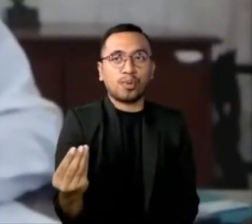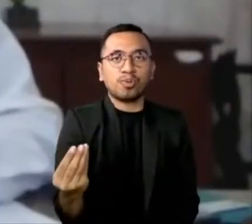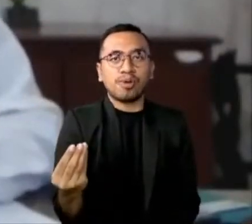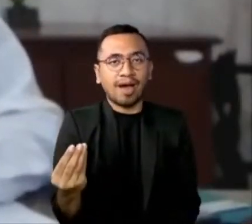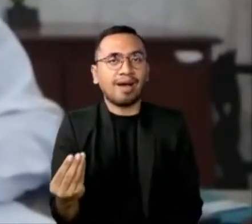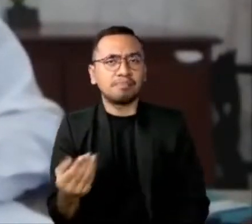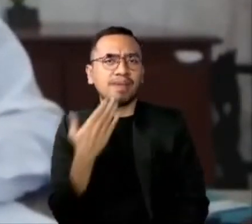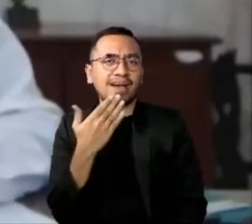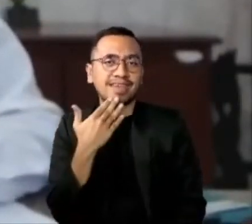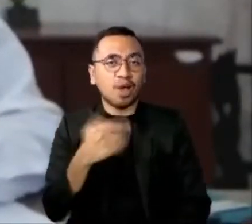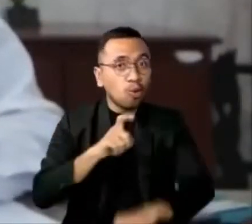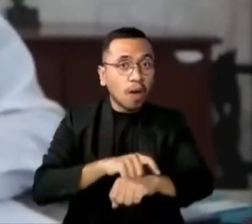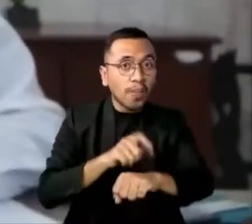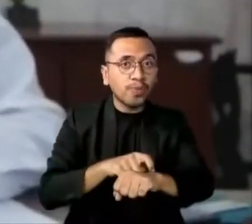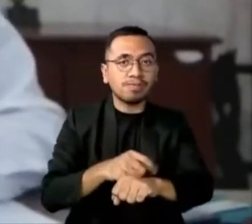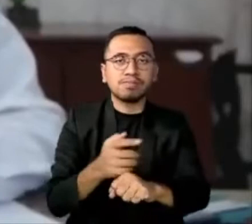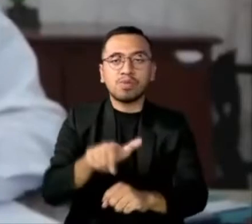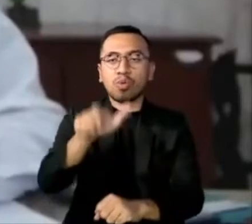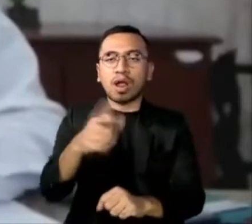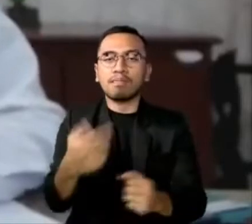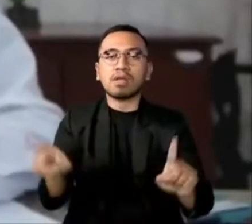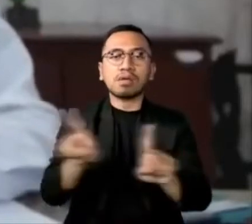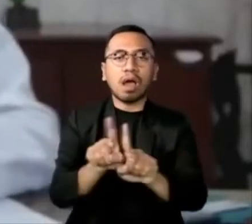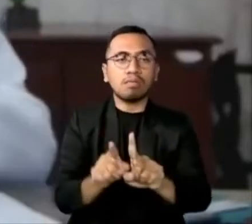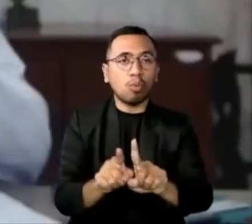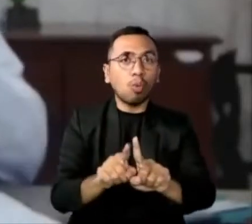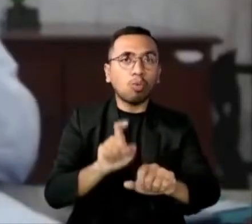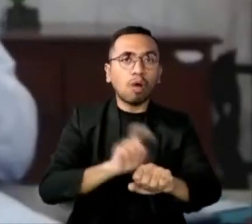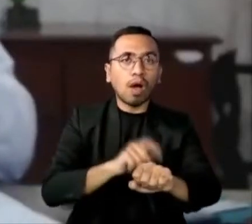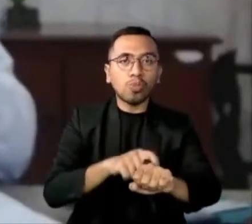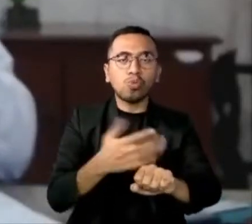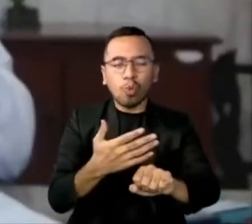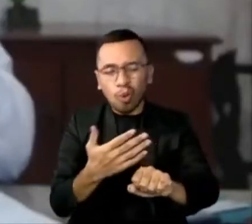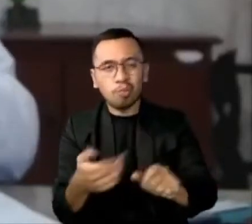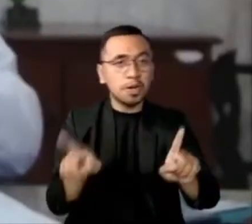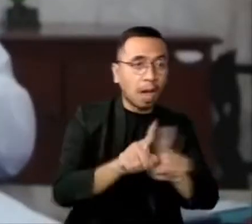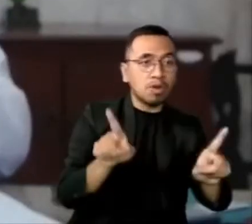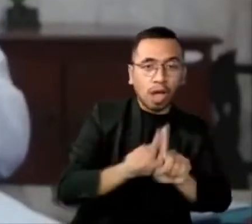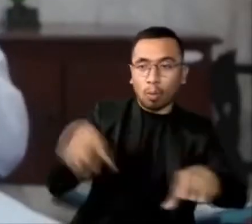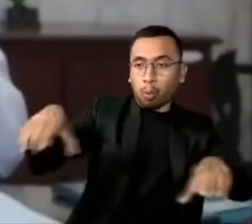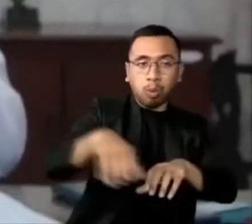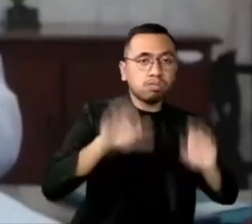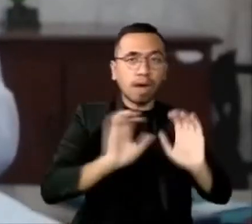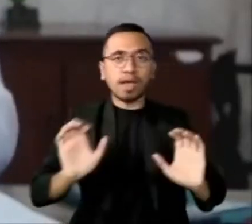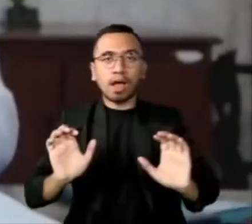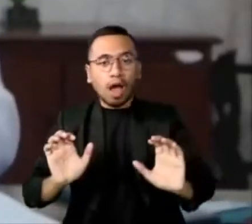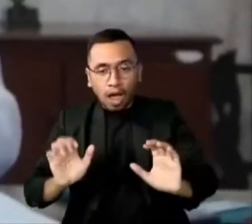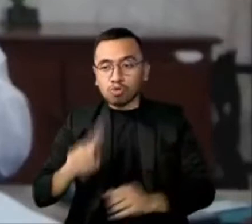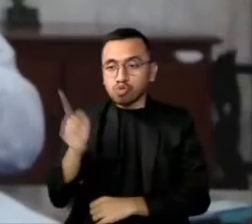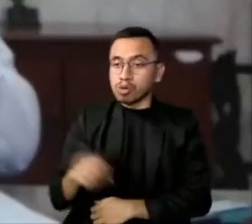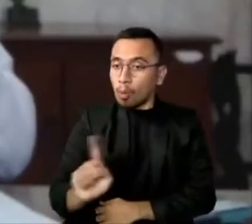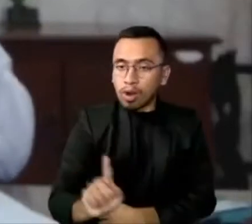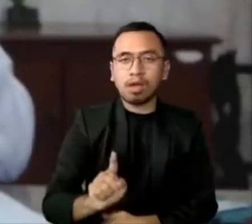orang kawinan, musim orang kondangan. Kondangan ini kan juga nggak bisa dicegah ya, ini kegiatan masyarakat yang